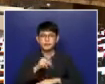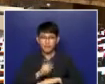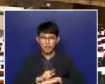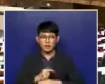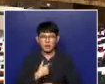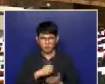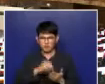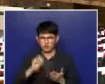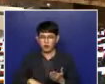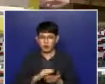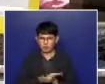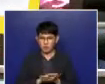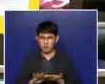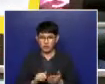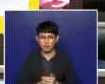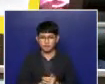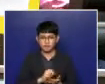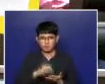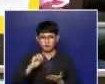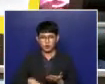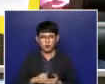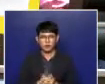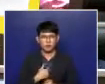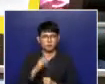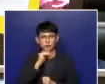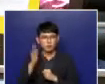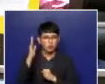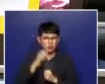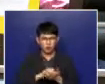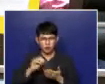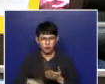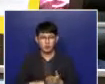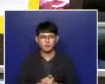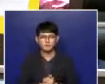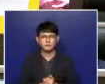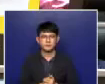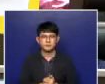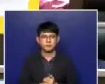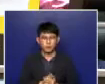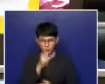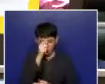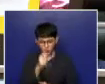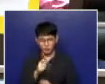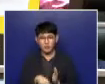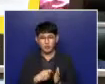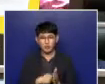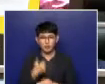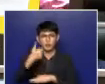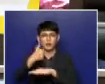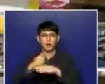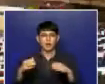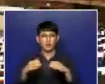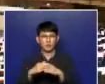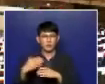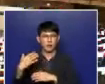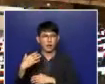ค่าโดยสารขยายไปเท่านี้ปีแล้วกทมก็ไม่ต้องจ่ายเงินแล้วคิดค่าโดดสารเท่านี้แล้วก็กทมได้ส่วนแส่งอีกประมาณ 200แสน